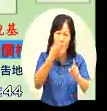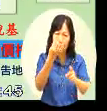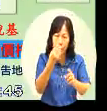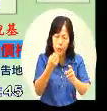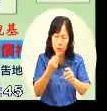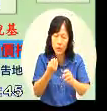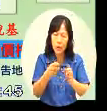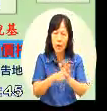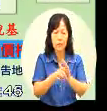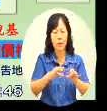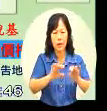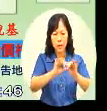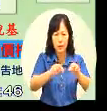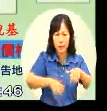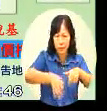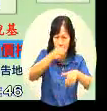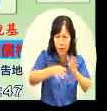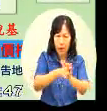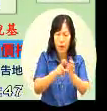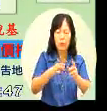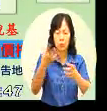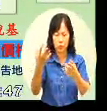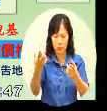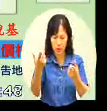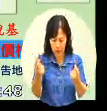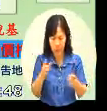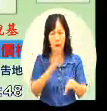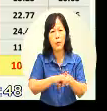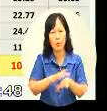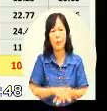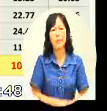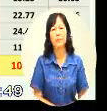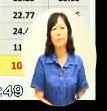少呢？地价税的涨幅就有多少。